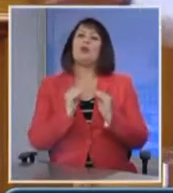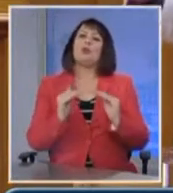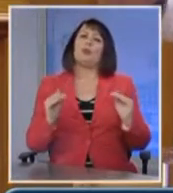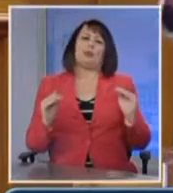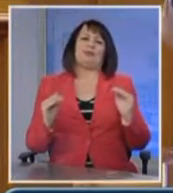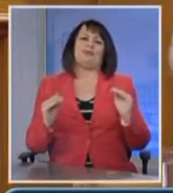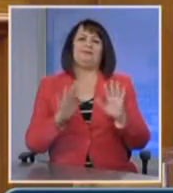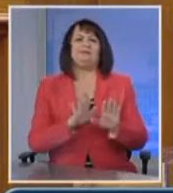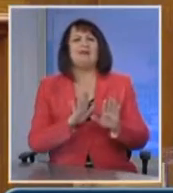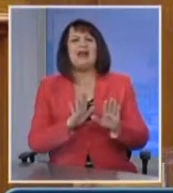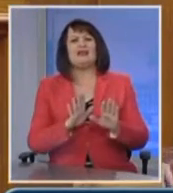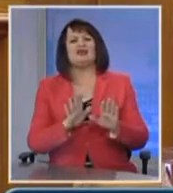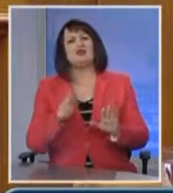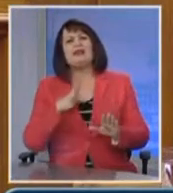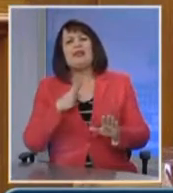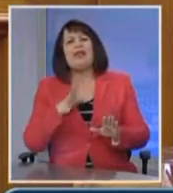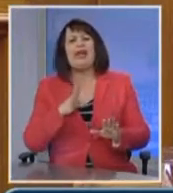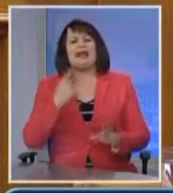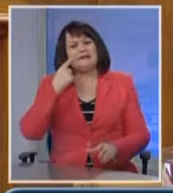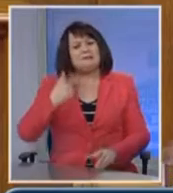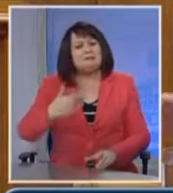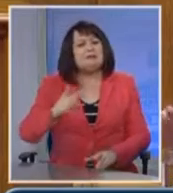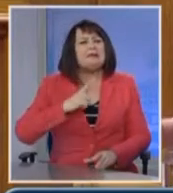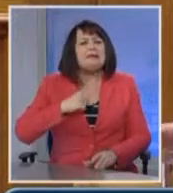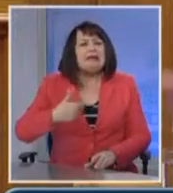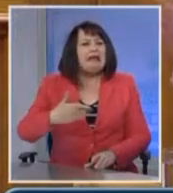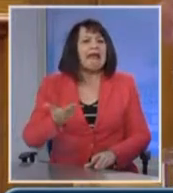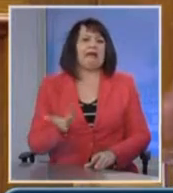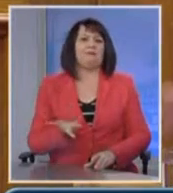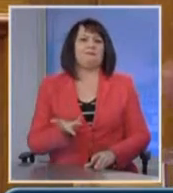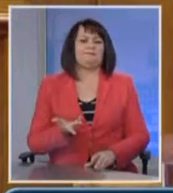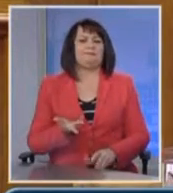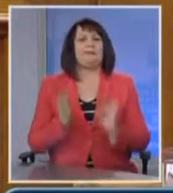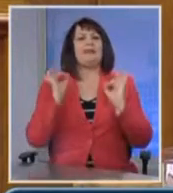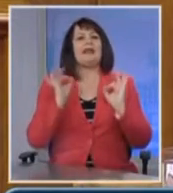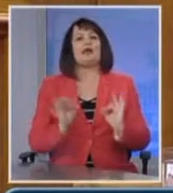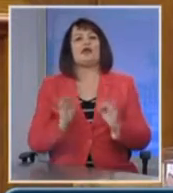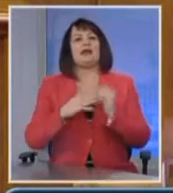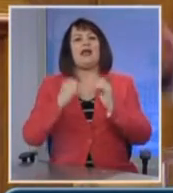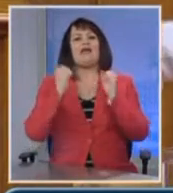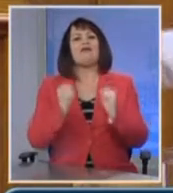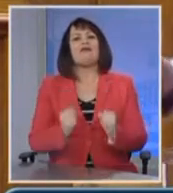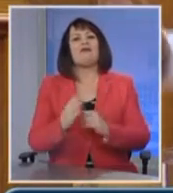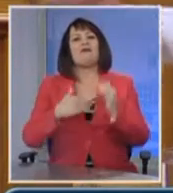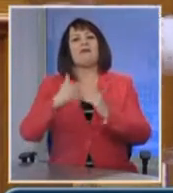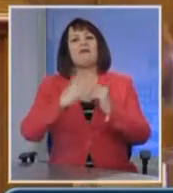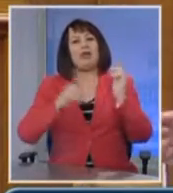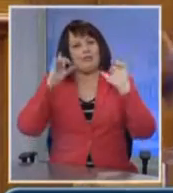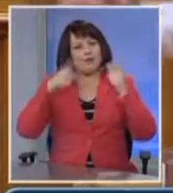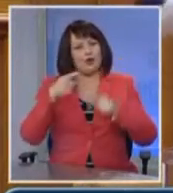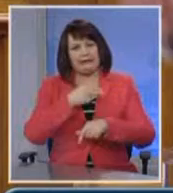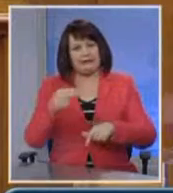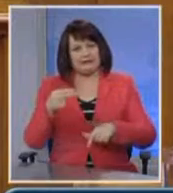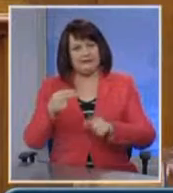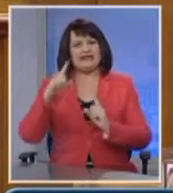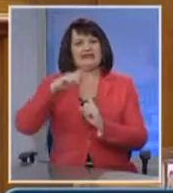αφήσω τις δίκες προθέσεων και προβλέψεων και να γυρίσω στα κανονιστικά θεμέλια της δημοκρατίας, στη θεωρία της δημοκρατίας που ο